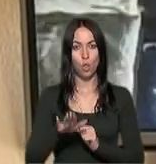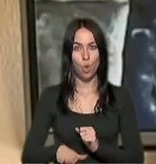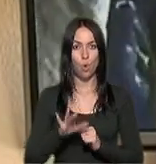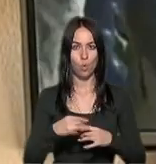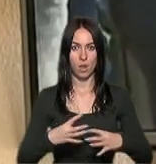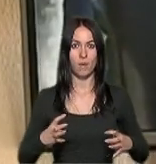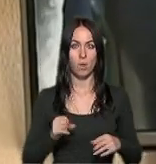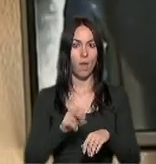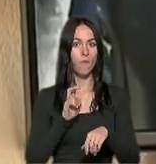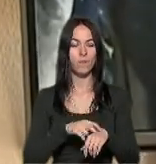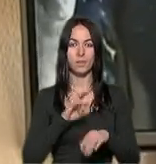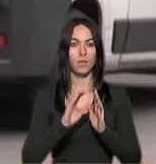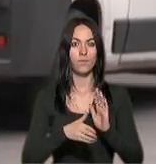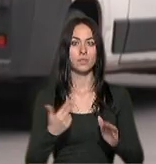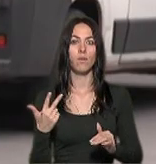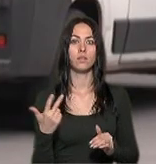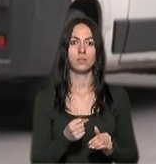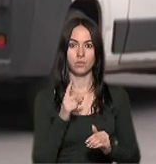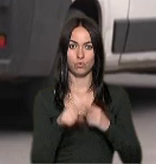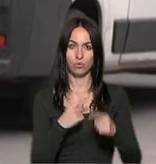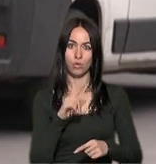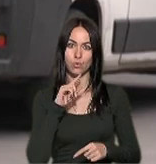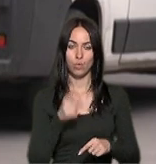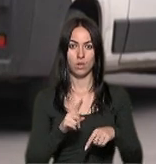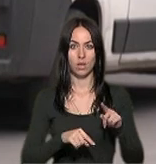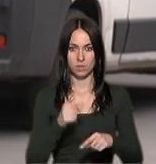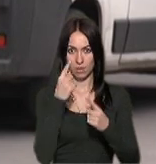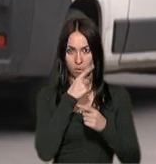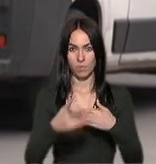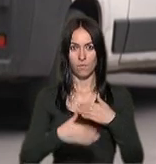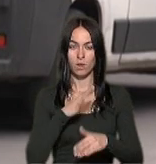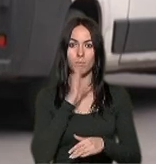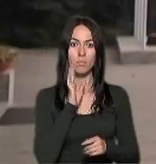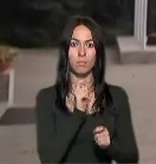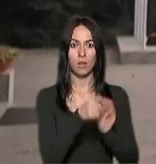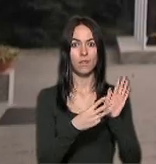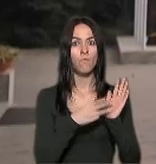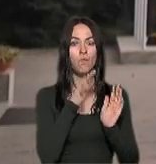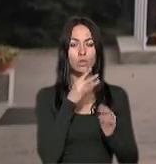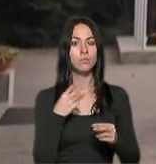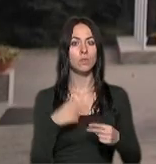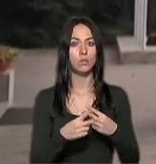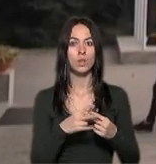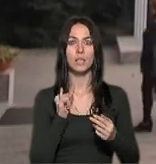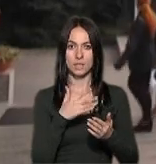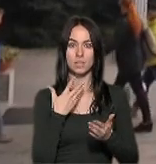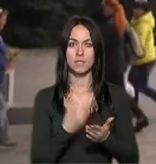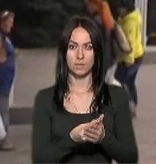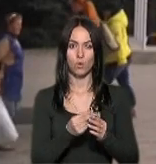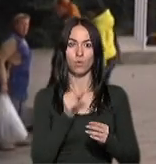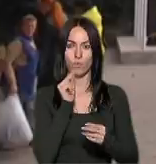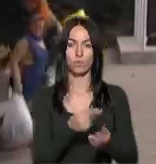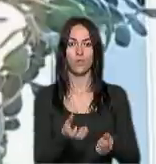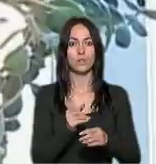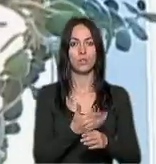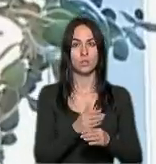не викликала 3 тижні. За рік батькам оголосили вирок. Мати отримала 8 років колонії і свою провину визнала частково.